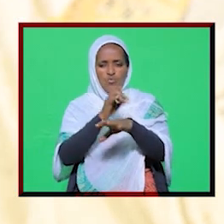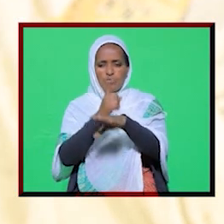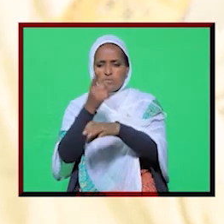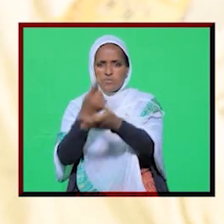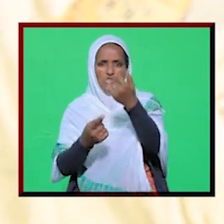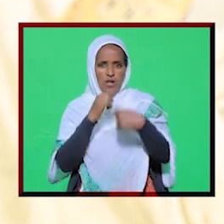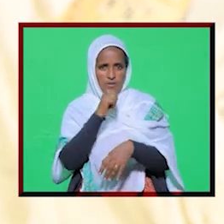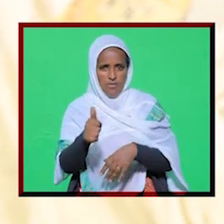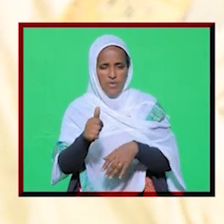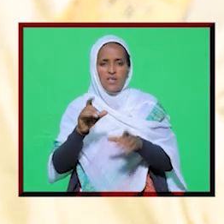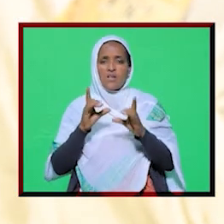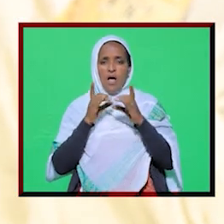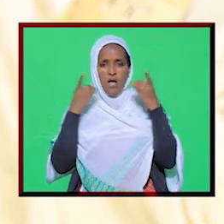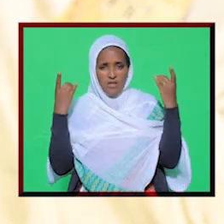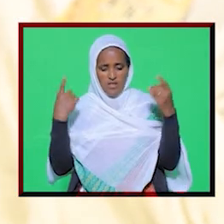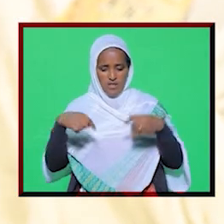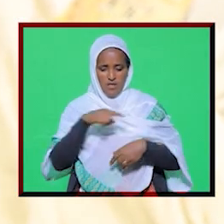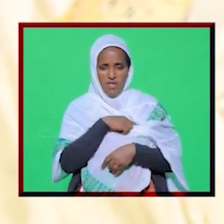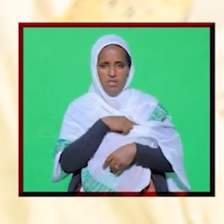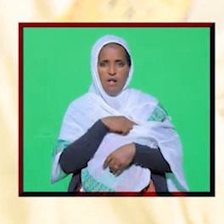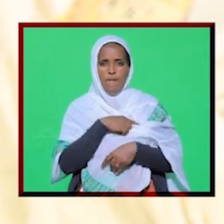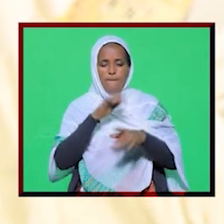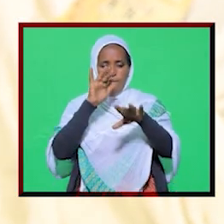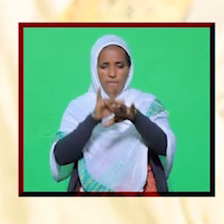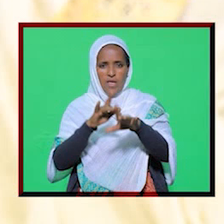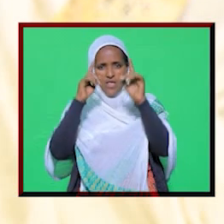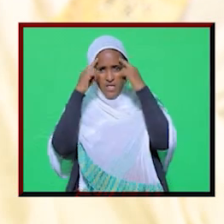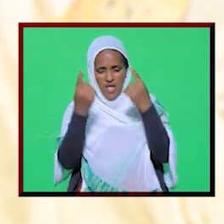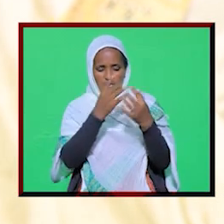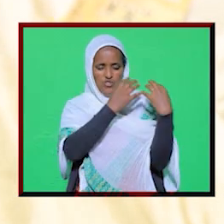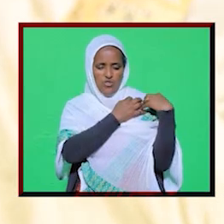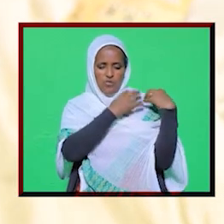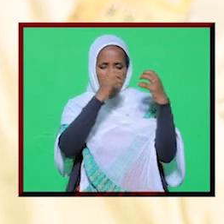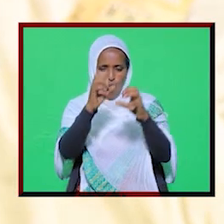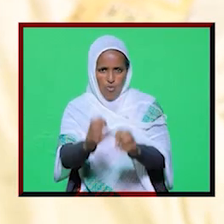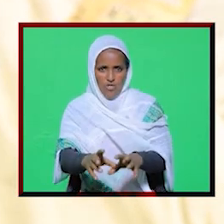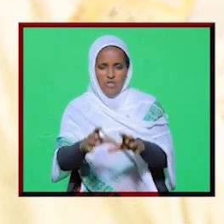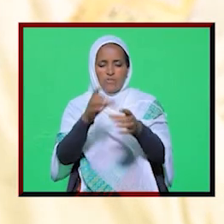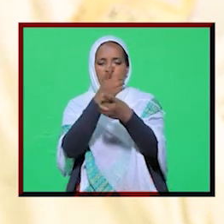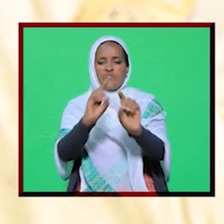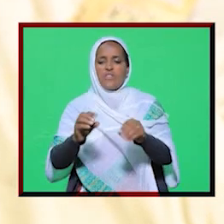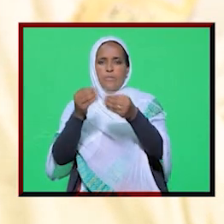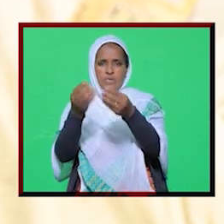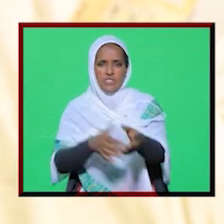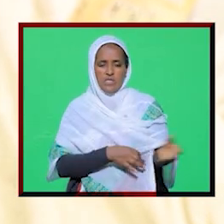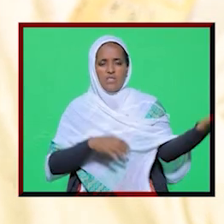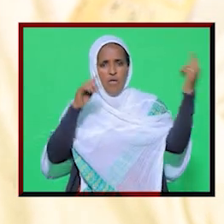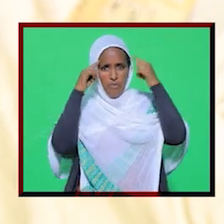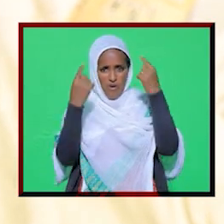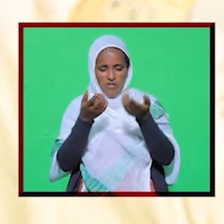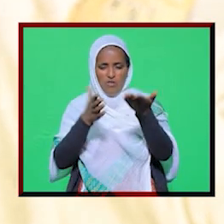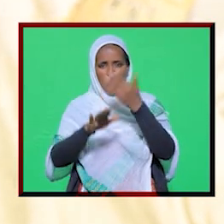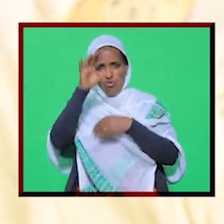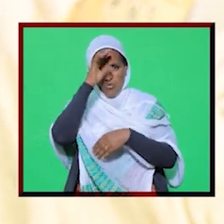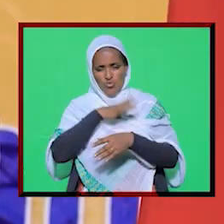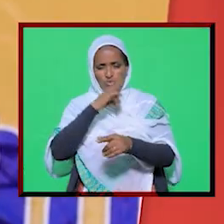ብቻ አይደለም፣ ካህናት ከኛ ላይ የኃጢአትን ሸክም ማውረድ መፍታት፣ በኃጢአት